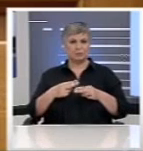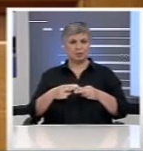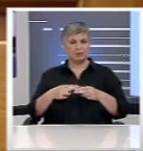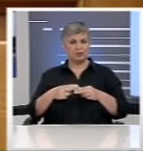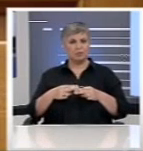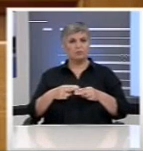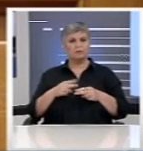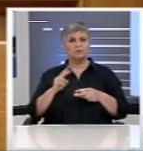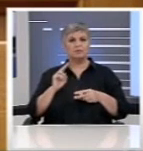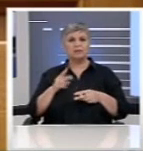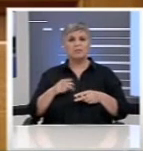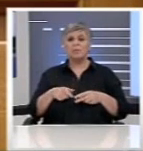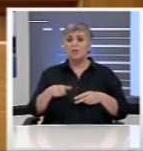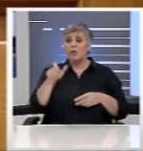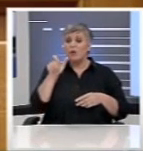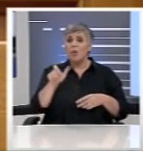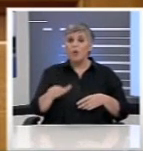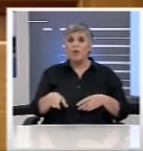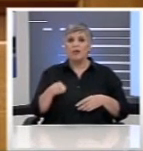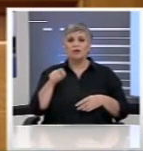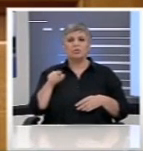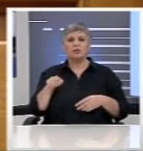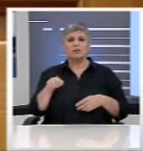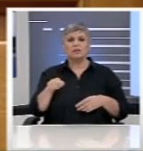ότι δεν έχετε κατανοήσει